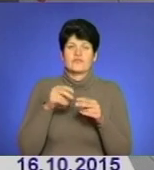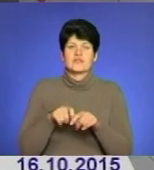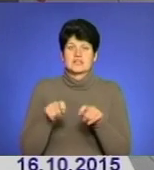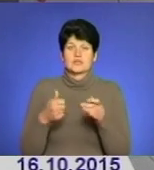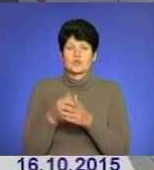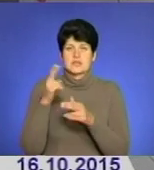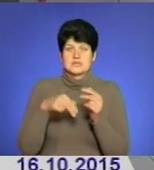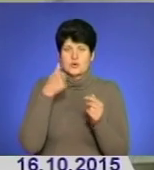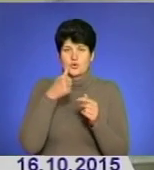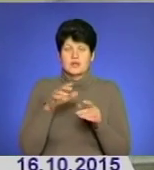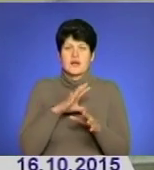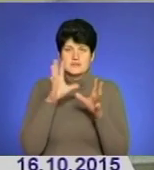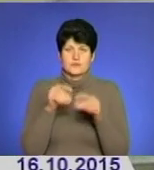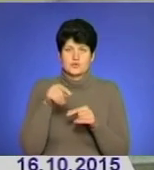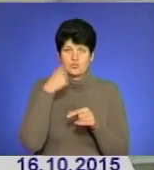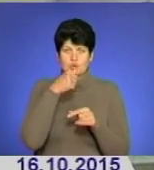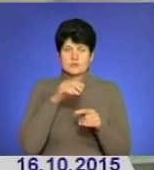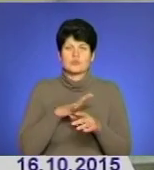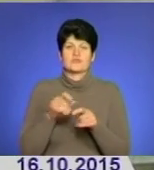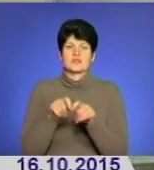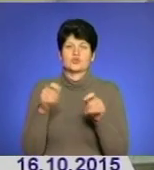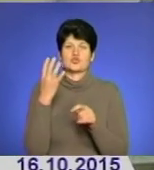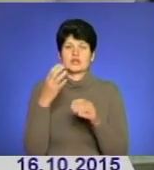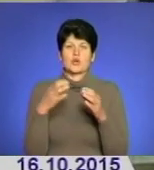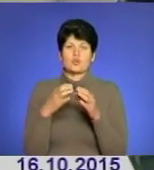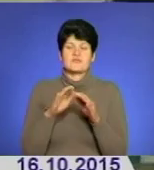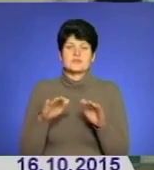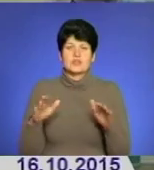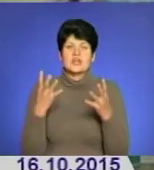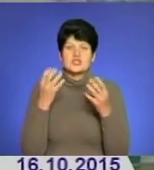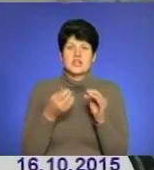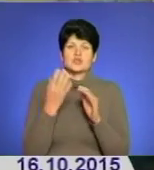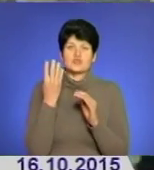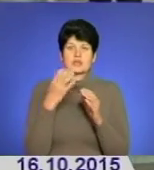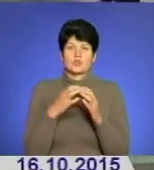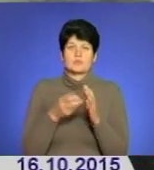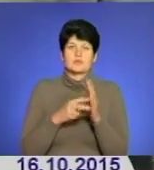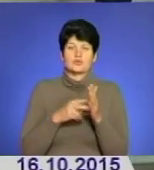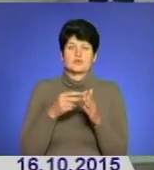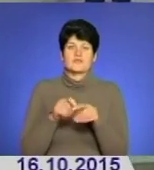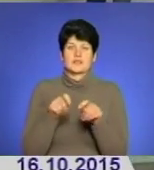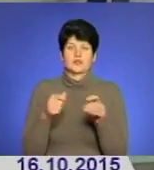Тернополі було відкрито 4 нових групи у садочках. І ще 4 групи планують відкрити до кінця грудня.